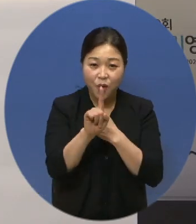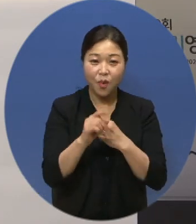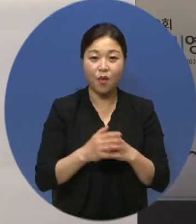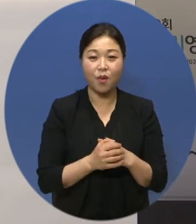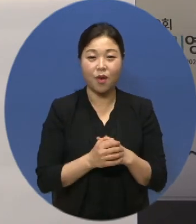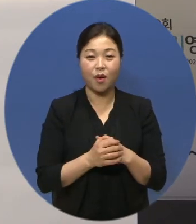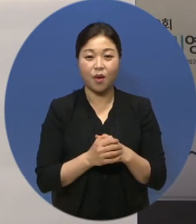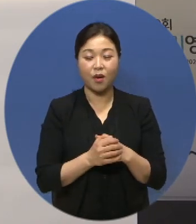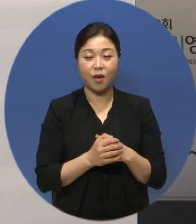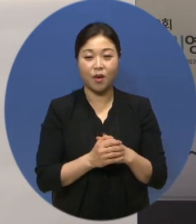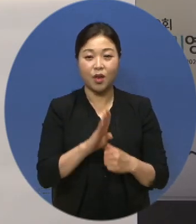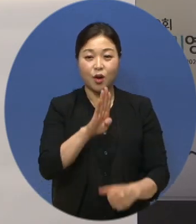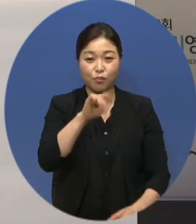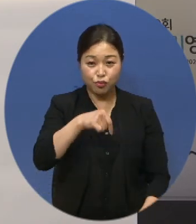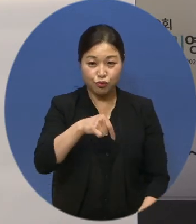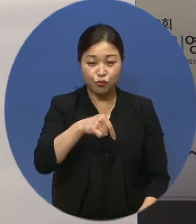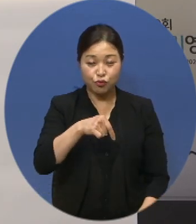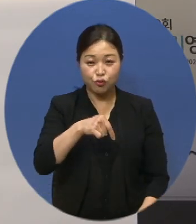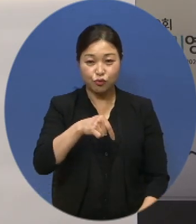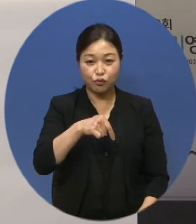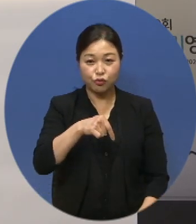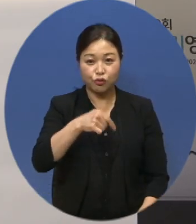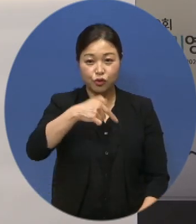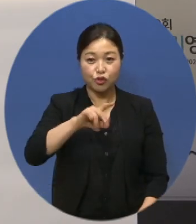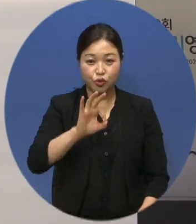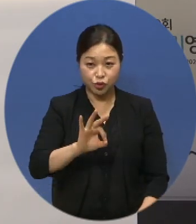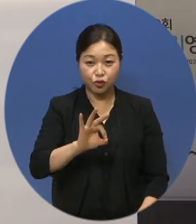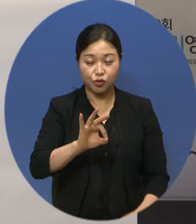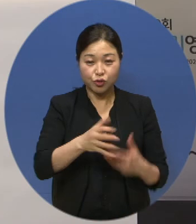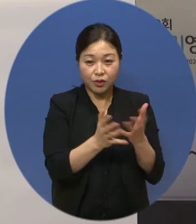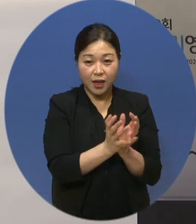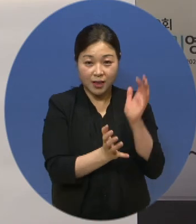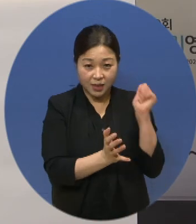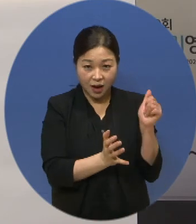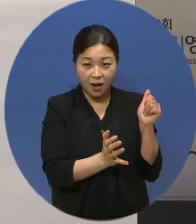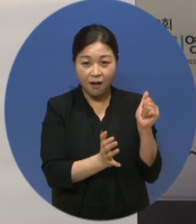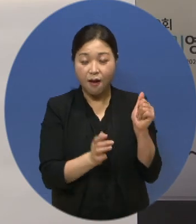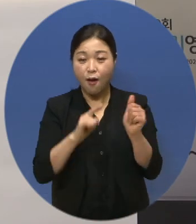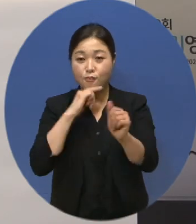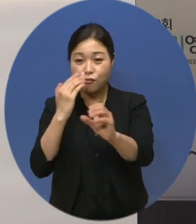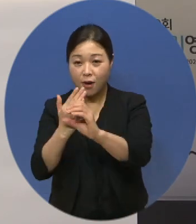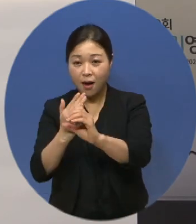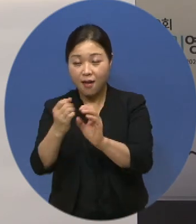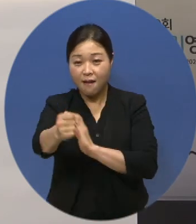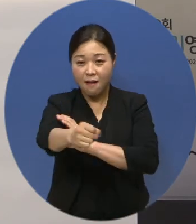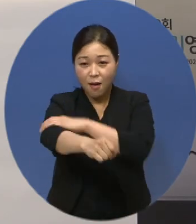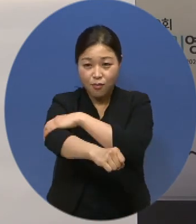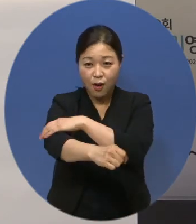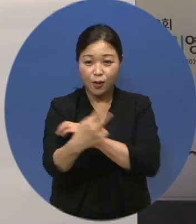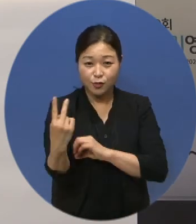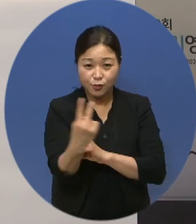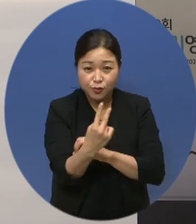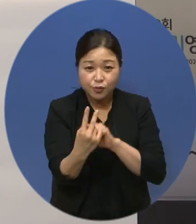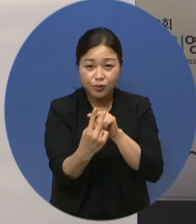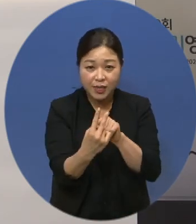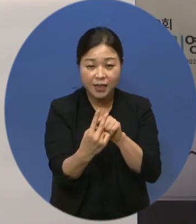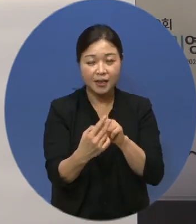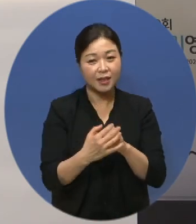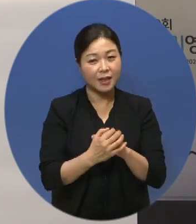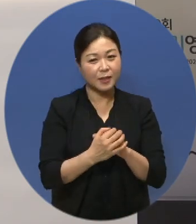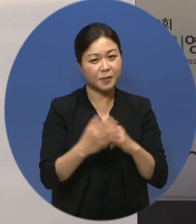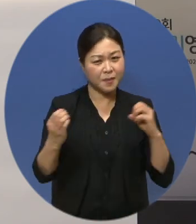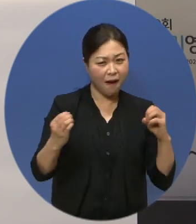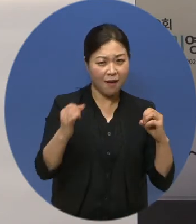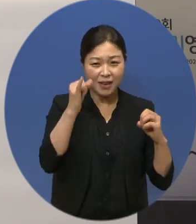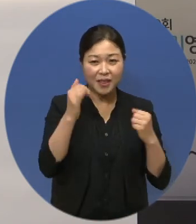부중대장과 북한군 간부가 약간 무언가 어떤 전사가 있어서 그런 행동을